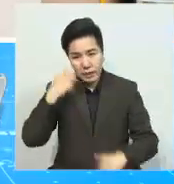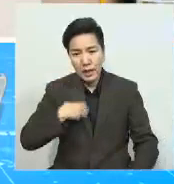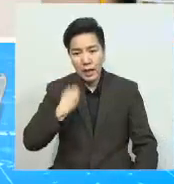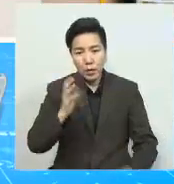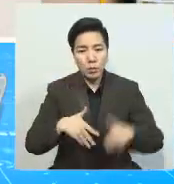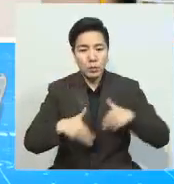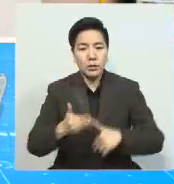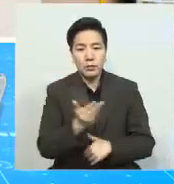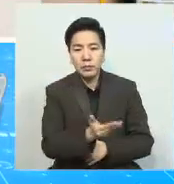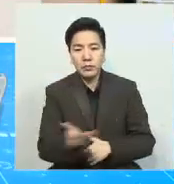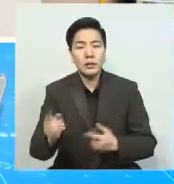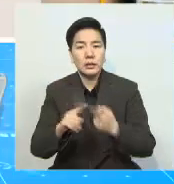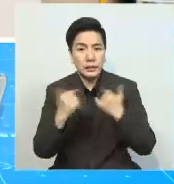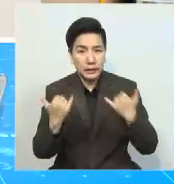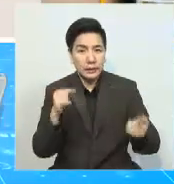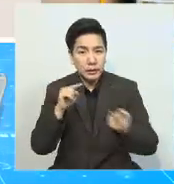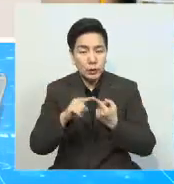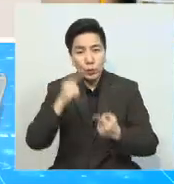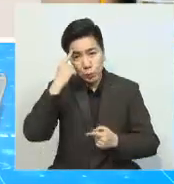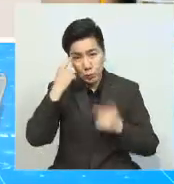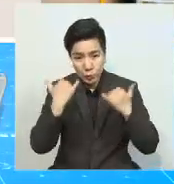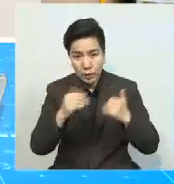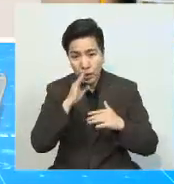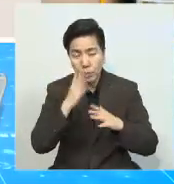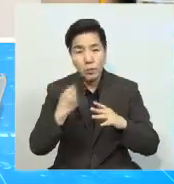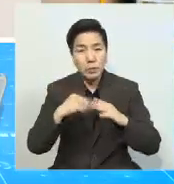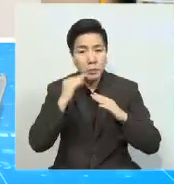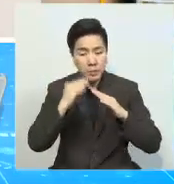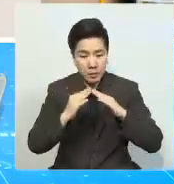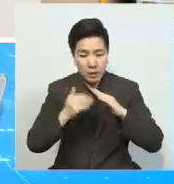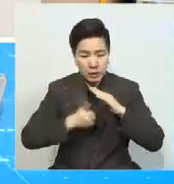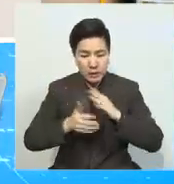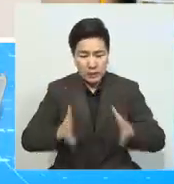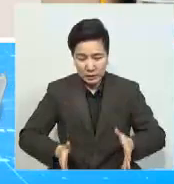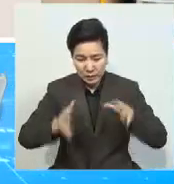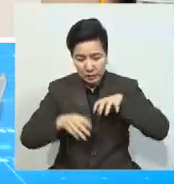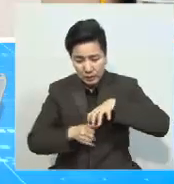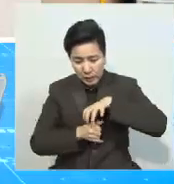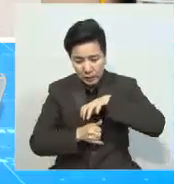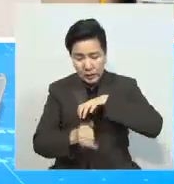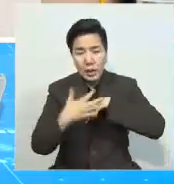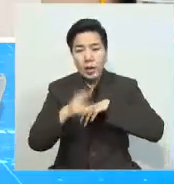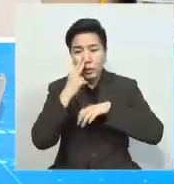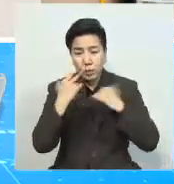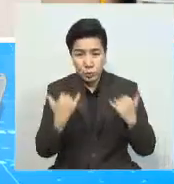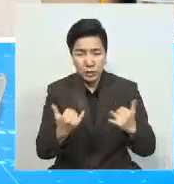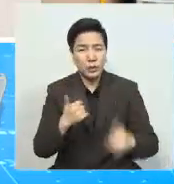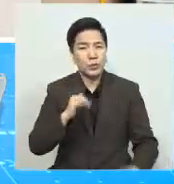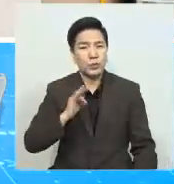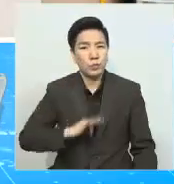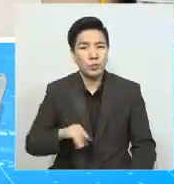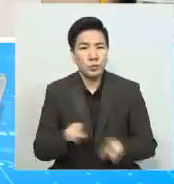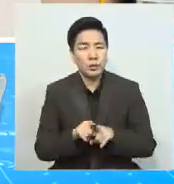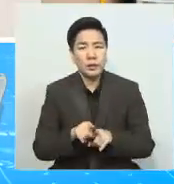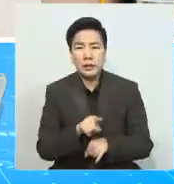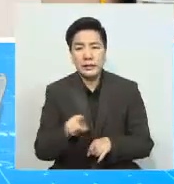ชาชนได้รับทราบนะครับโดยเฉพาะวันนี้ถ้าออกมาจากอาคารแล้วก็ออกมาที่โล่งนะครับก็